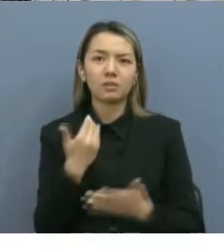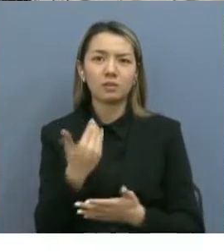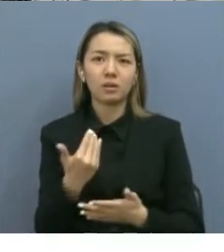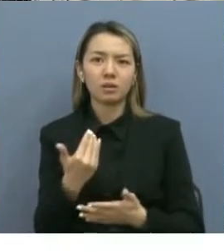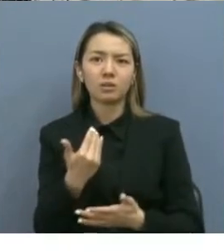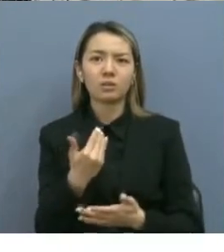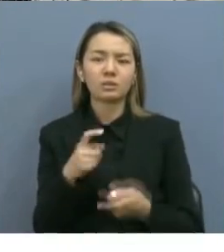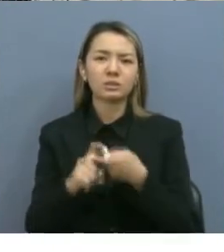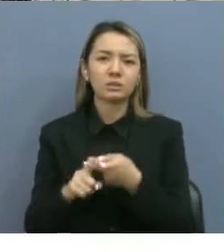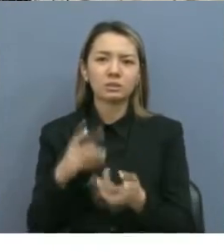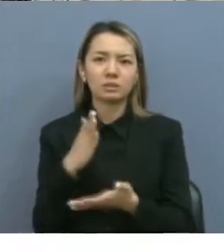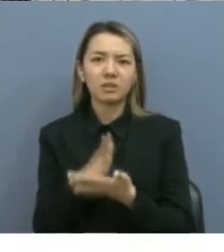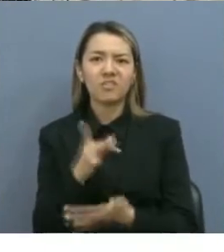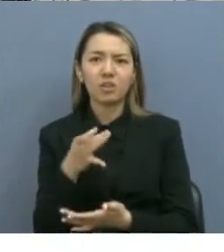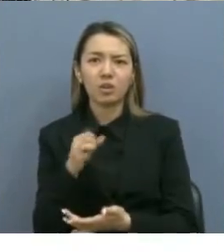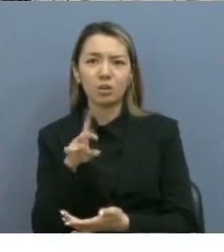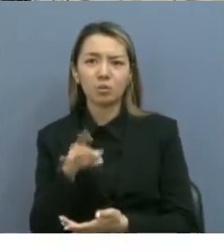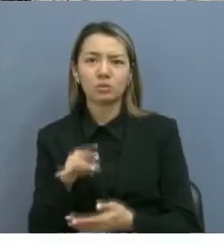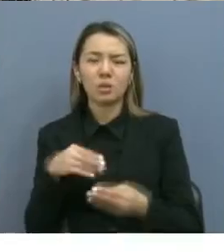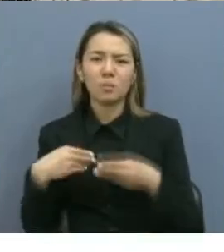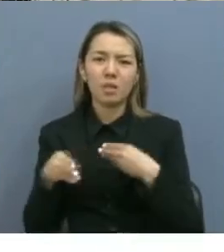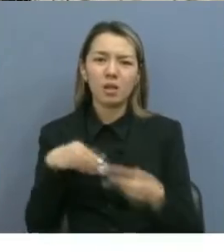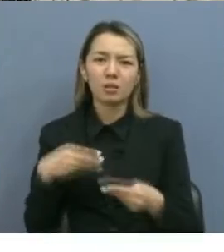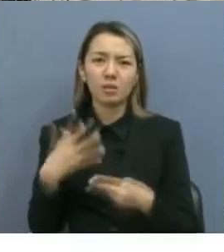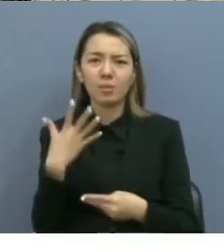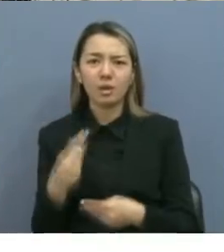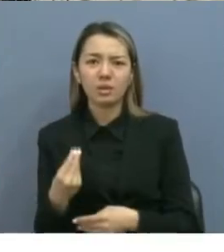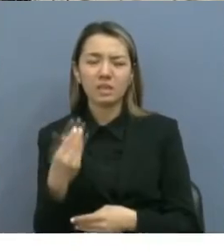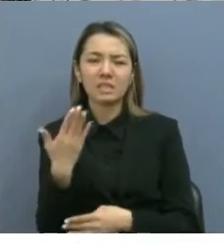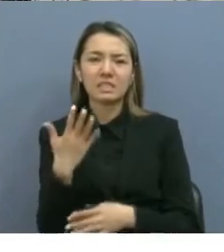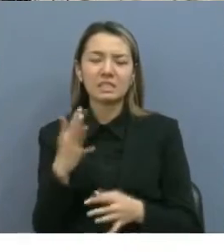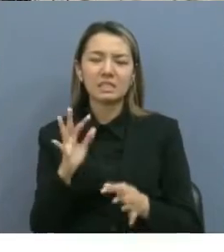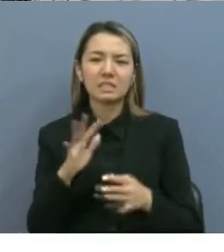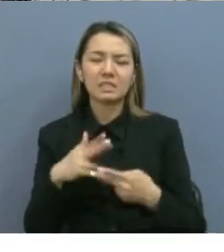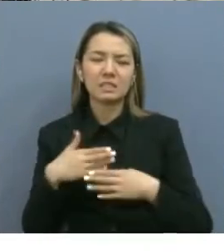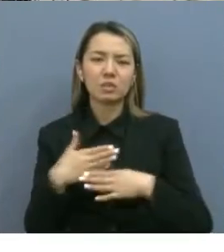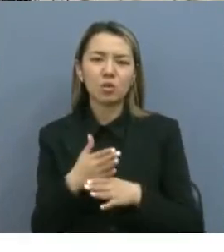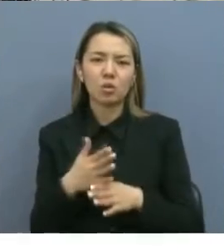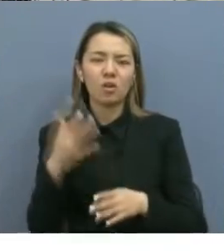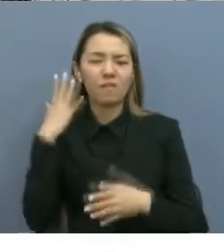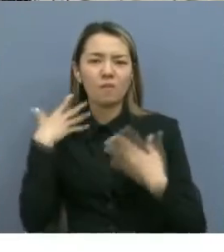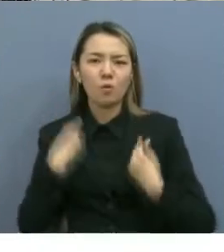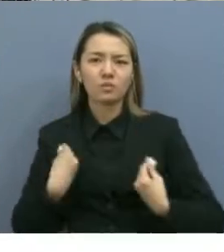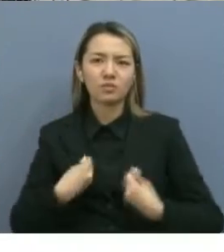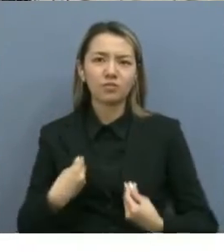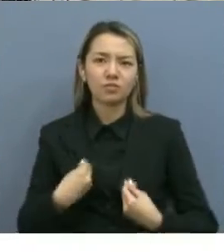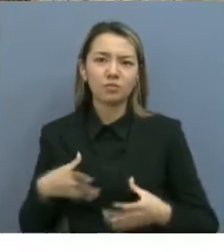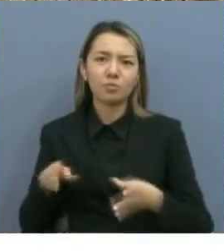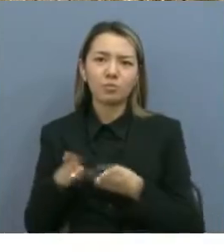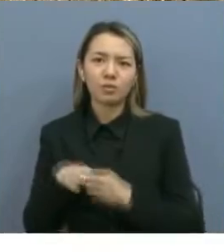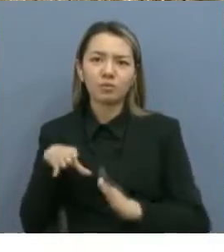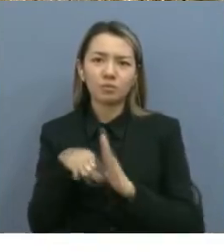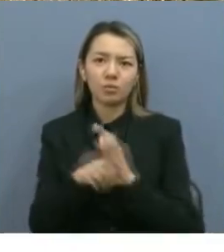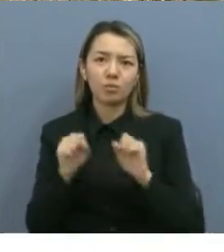күтіп отырады. Сондай-ақ вирус пластиктің бетінде 5 күн, әйнекте 4 күн тұрады. Тіпті шашыңыз бен киіміңізге жұғып, үйіңізге бірге енуі